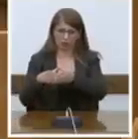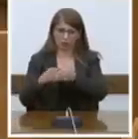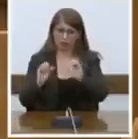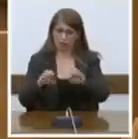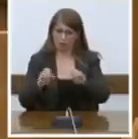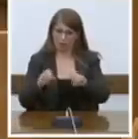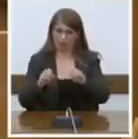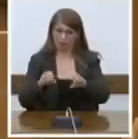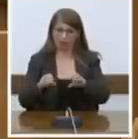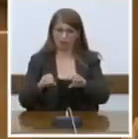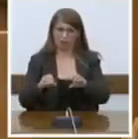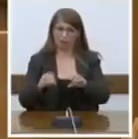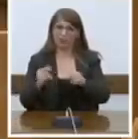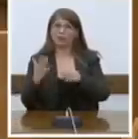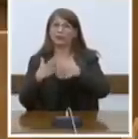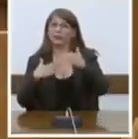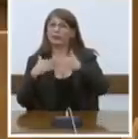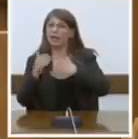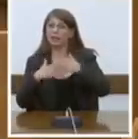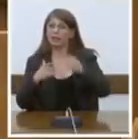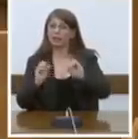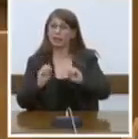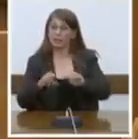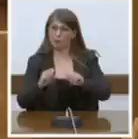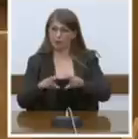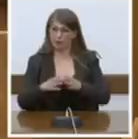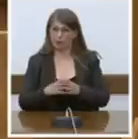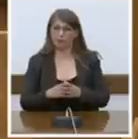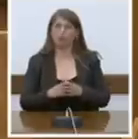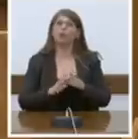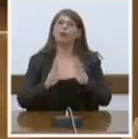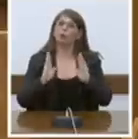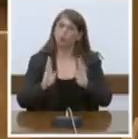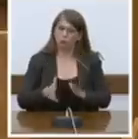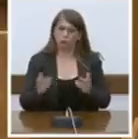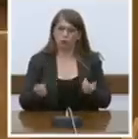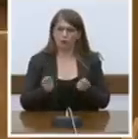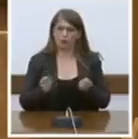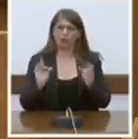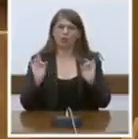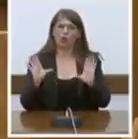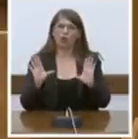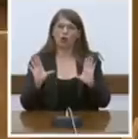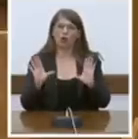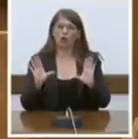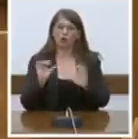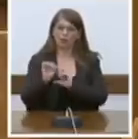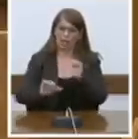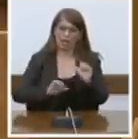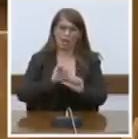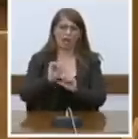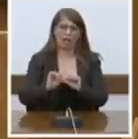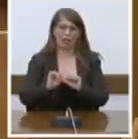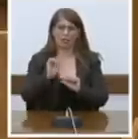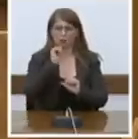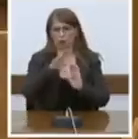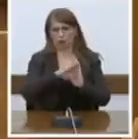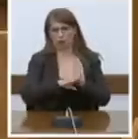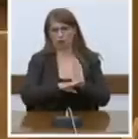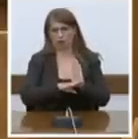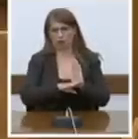εκπαίδευσης, της καλλιτεχνικής εκπαίδευσης που μπορεί να γίνει χωρίς αναθεώρηση του συντάγματος.